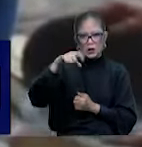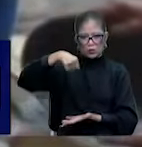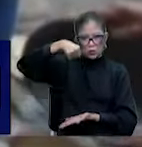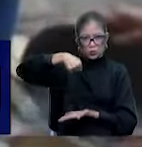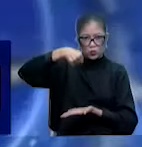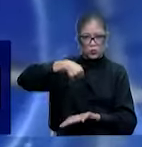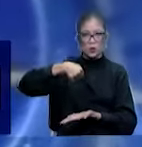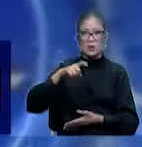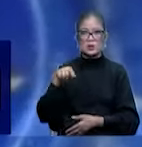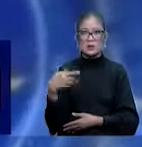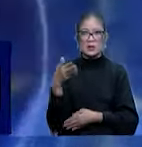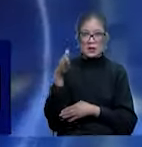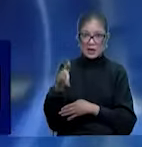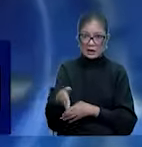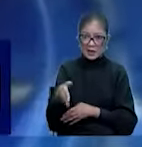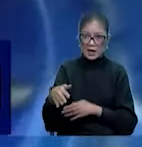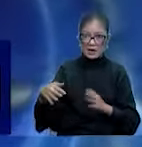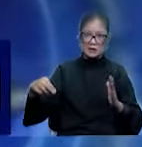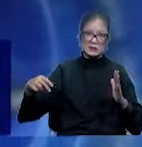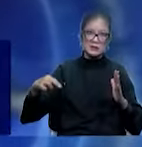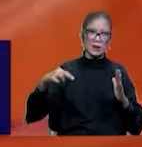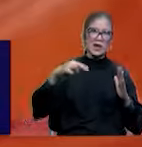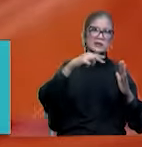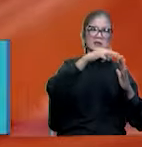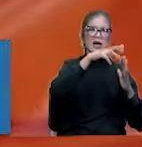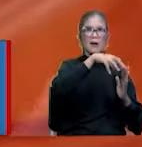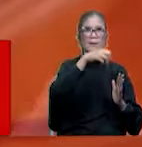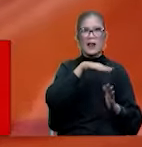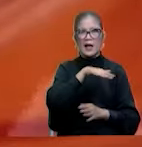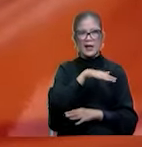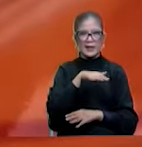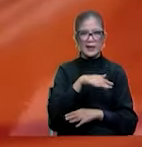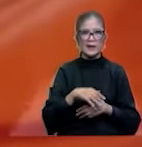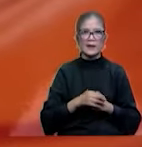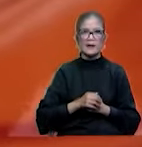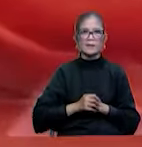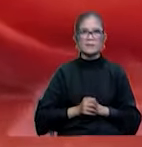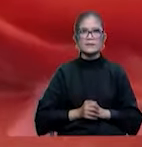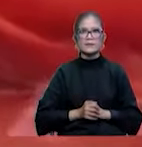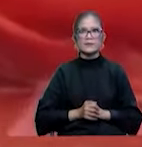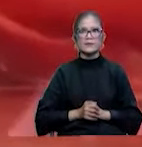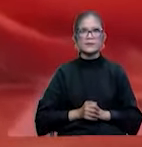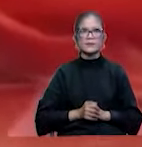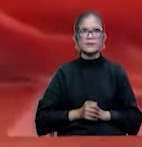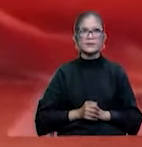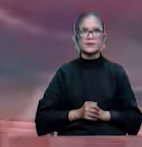ke sumber air di atas gunung. Dari Banyumas, Jawa Tengah, Saladin Ayubi melaporkan.